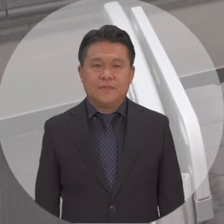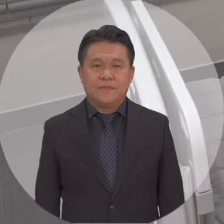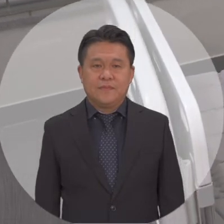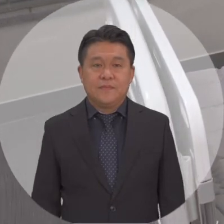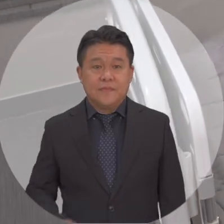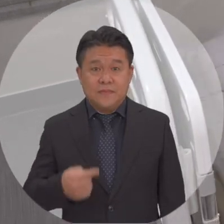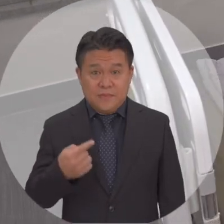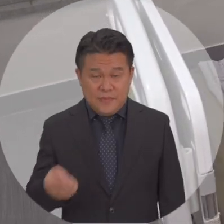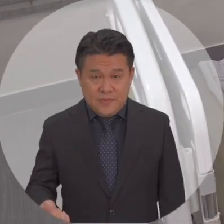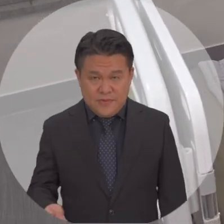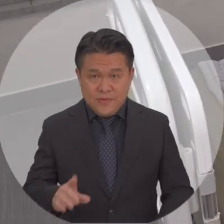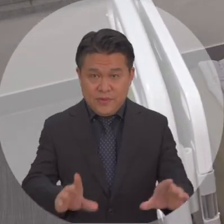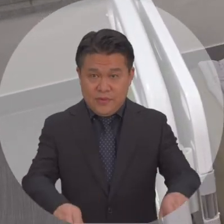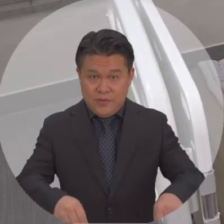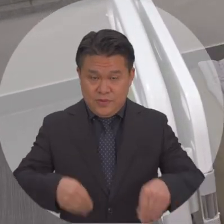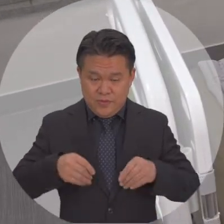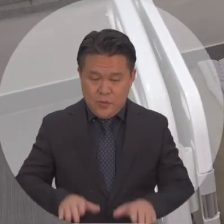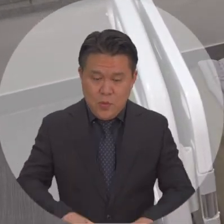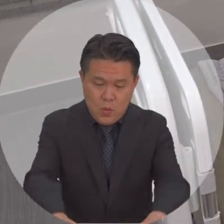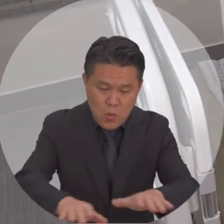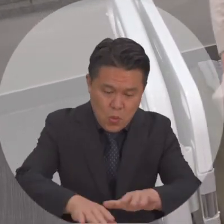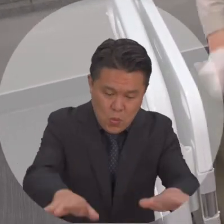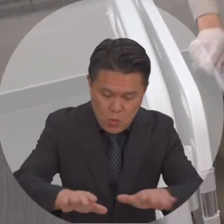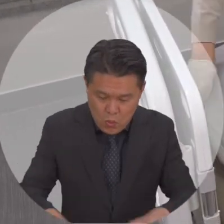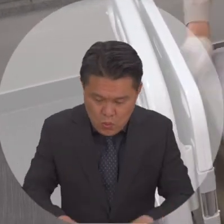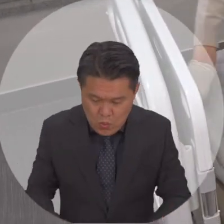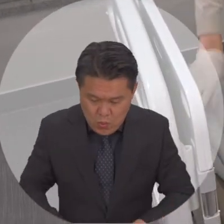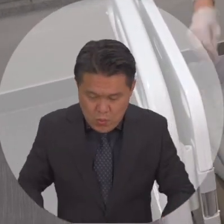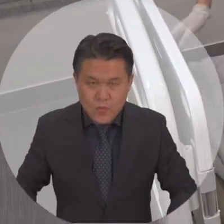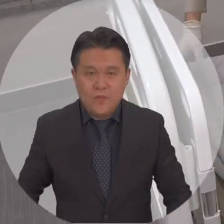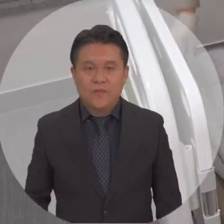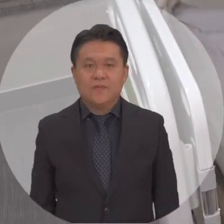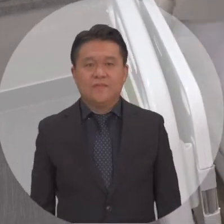커버를 씌운 담요나 이불을 펴서 정리합니다